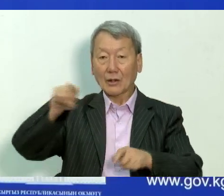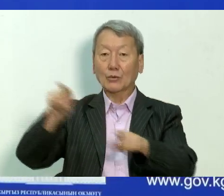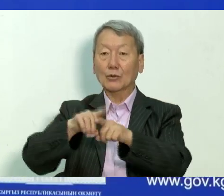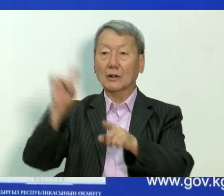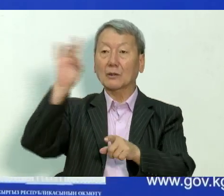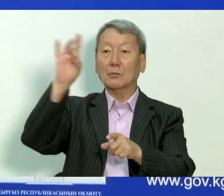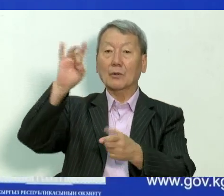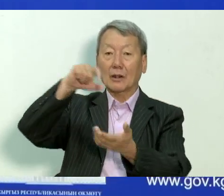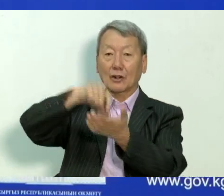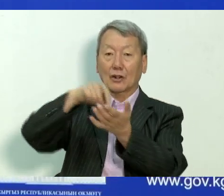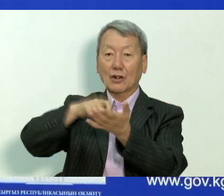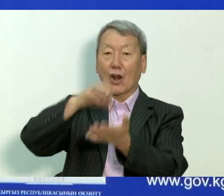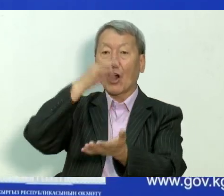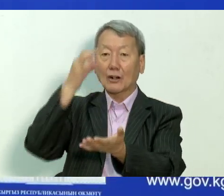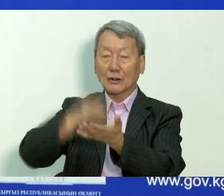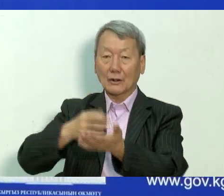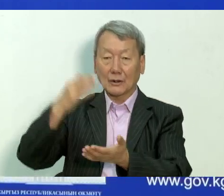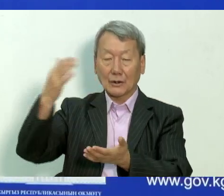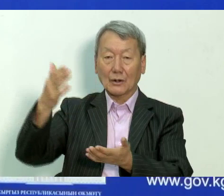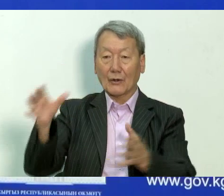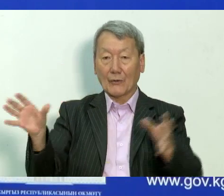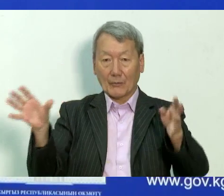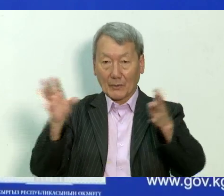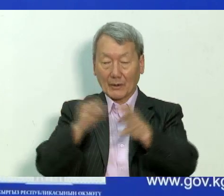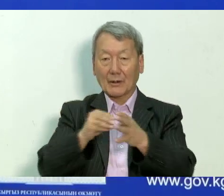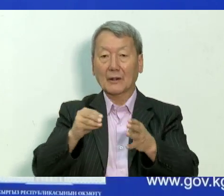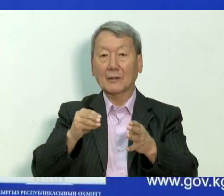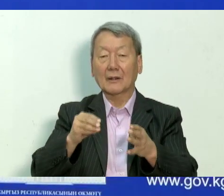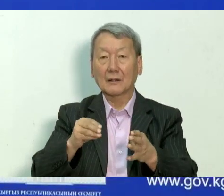штаб бүгүнкү күндө бир нече